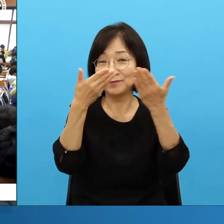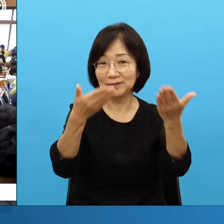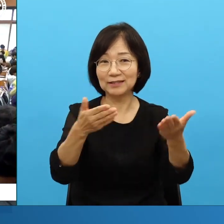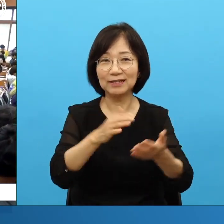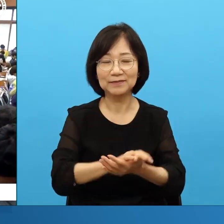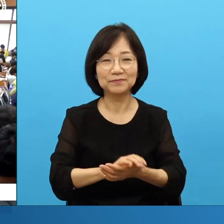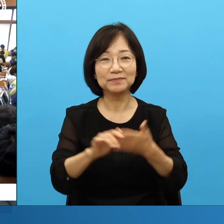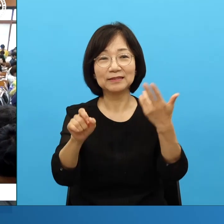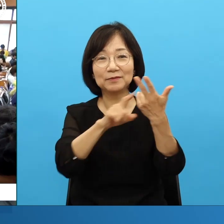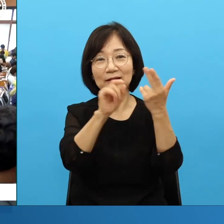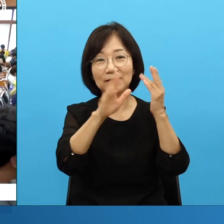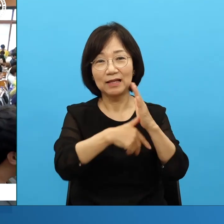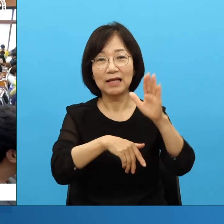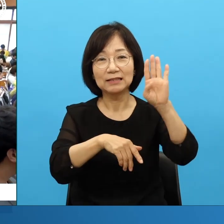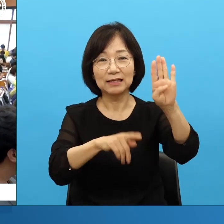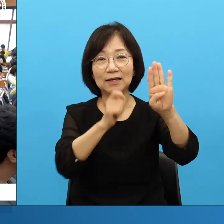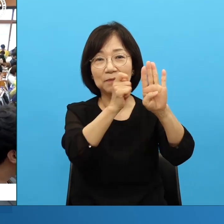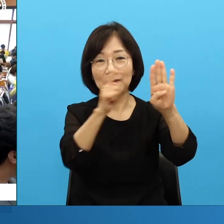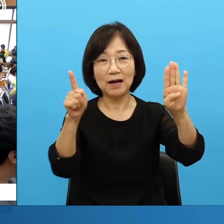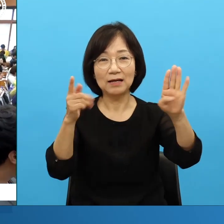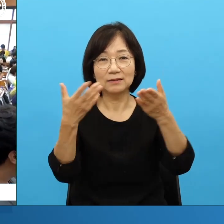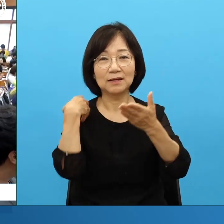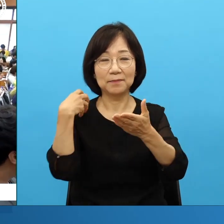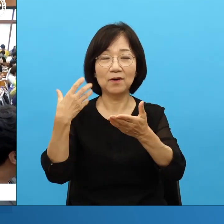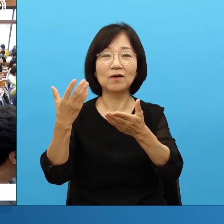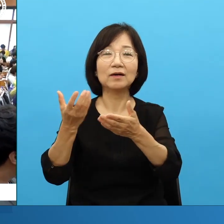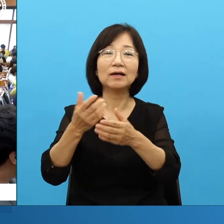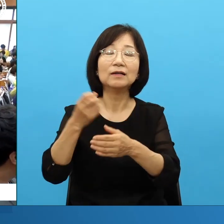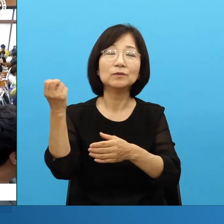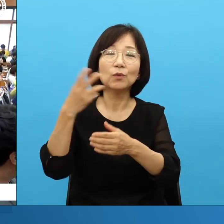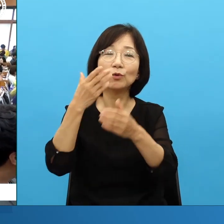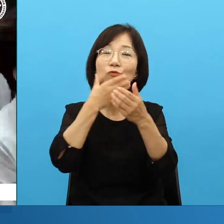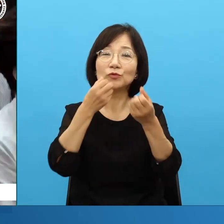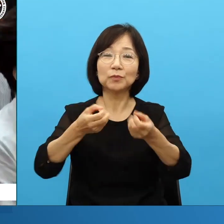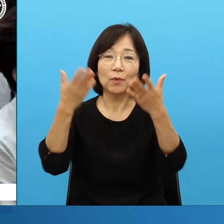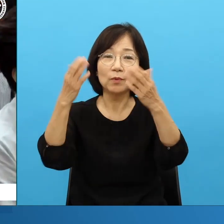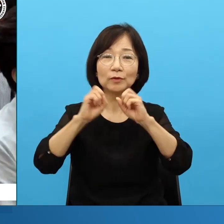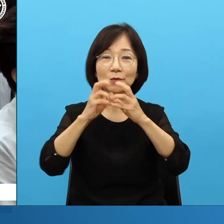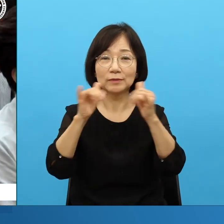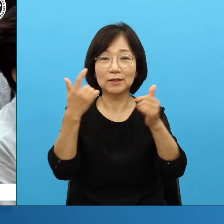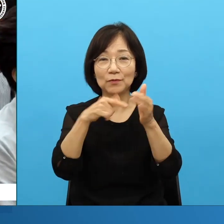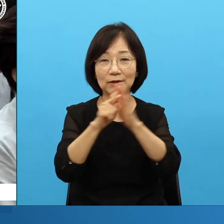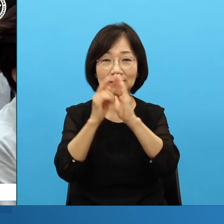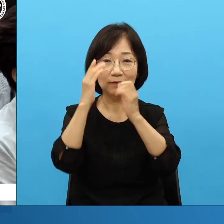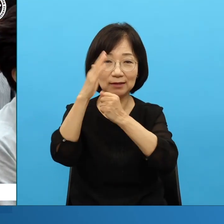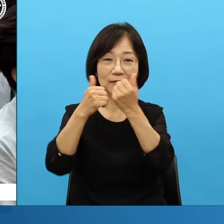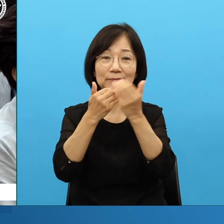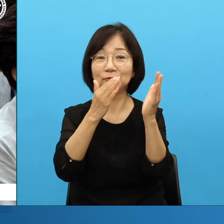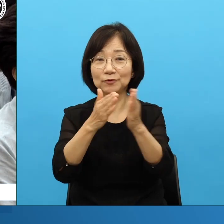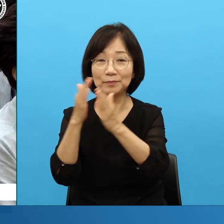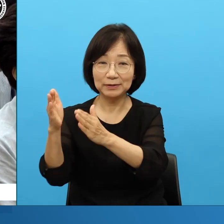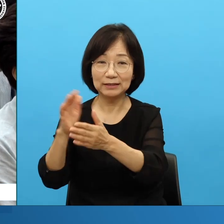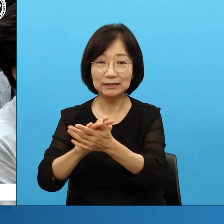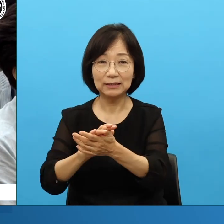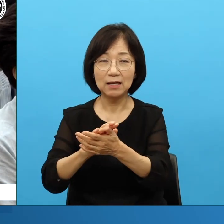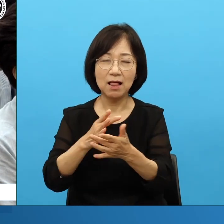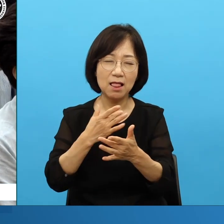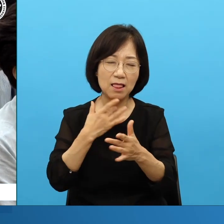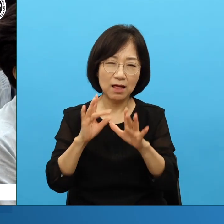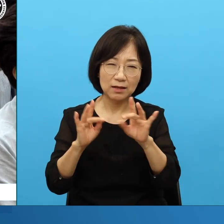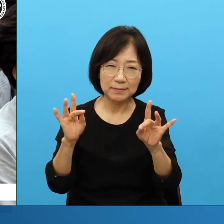사명 감당과 축복, 5과 전도자를 위한 하나님의 준비, 6과 갈급한 영혼을 찾아라를